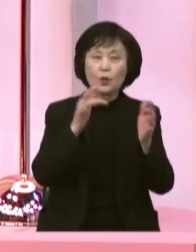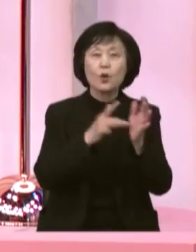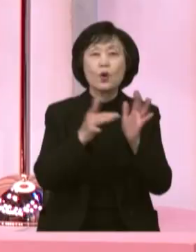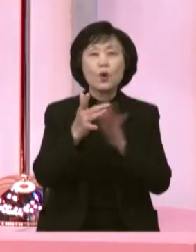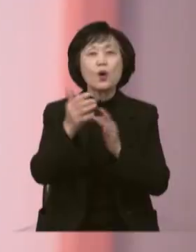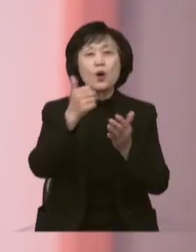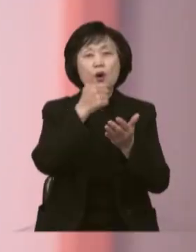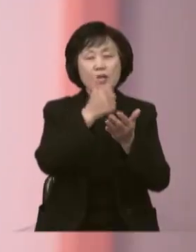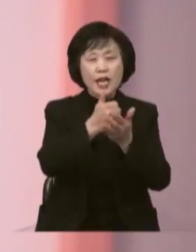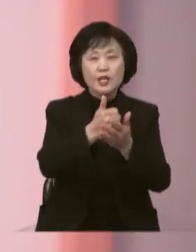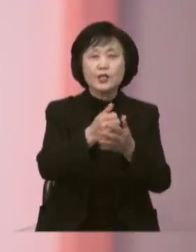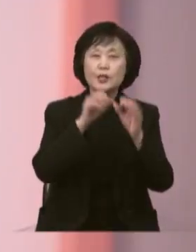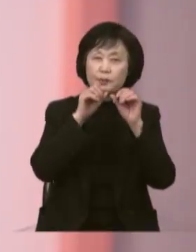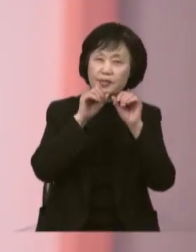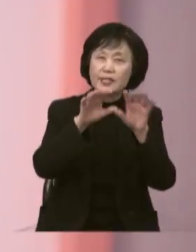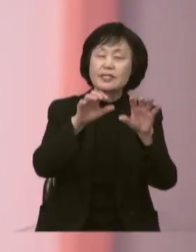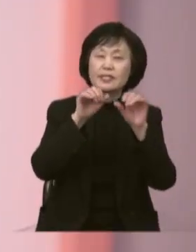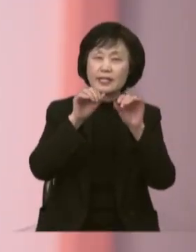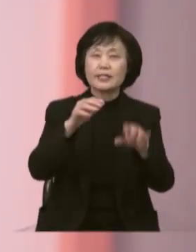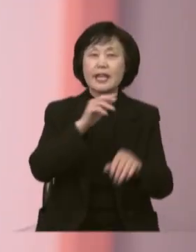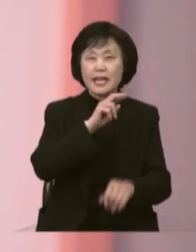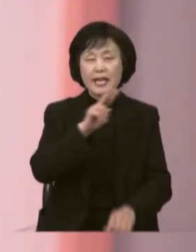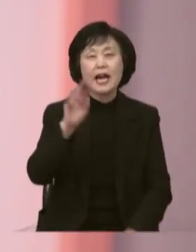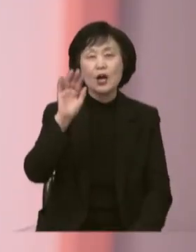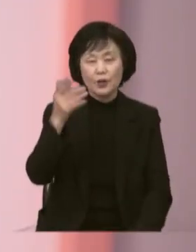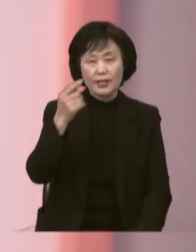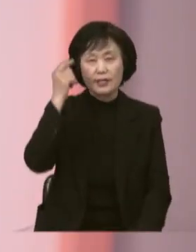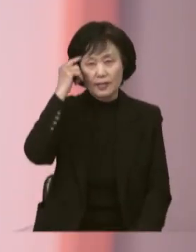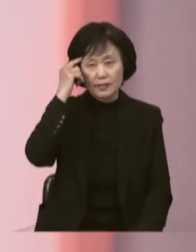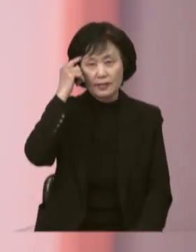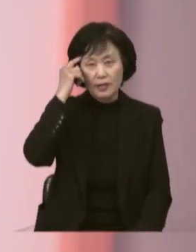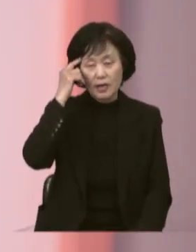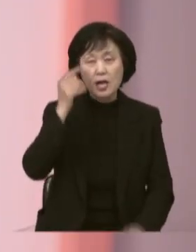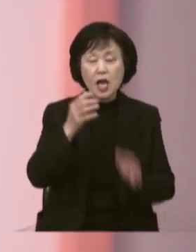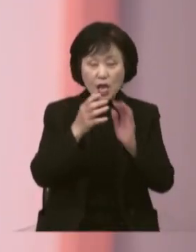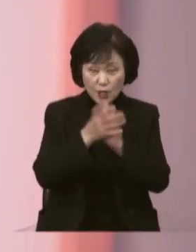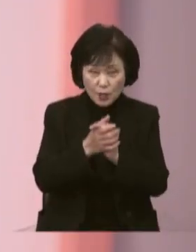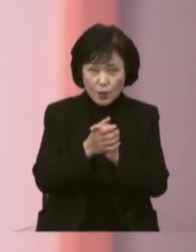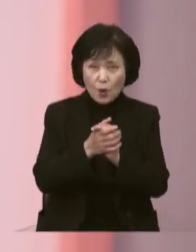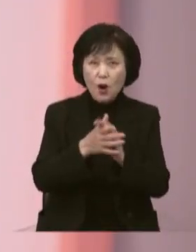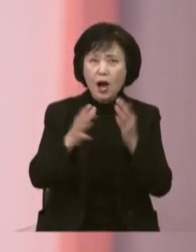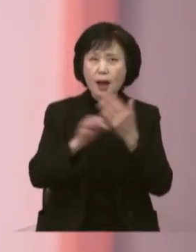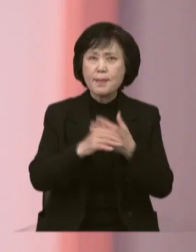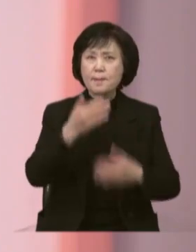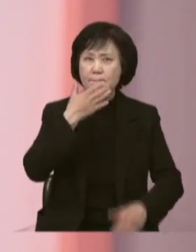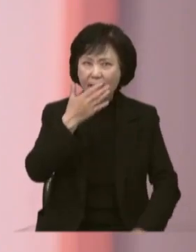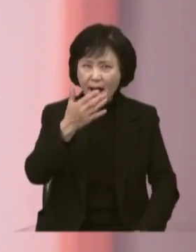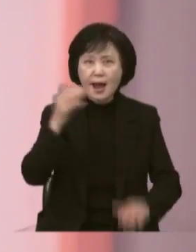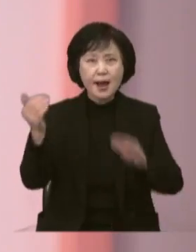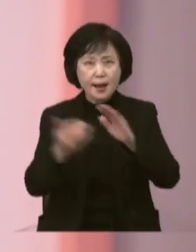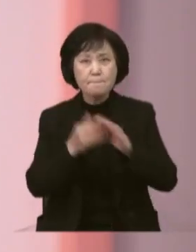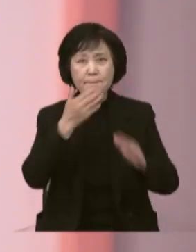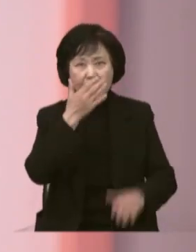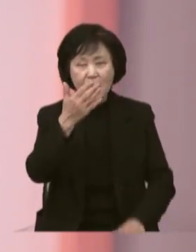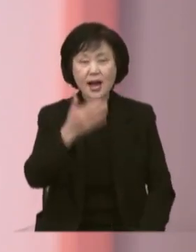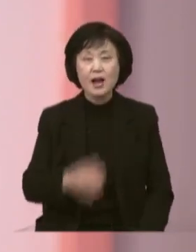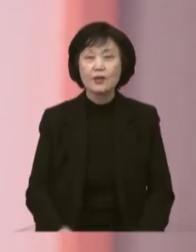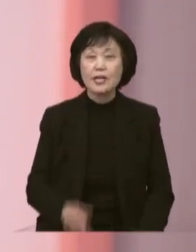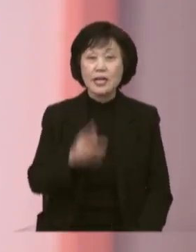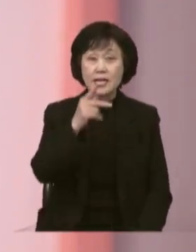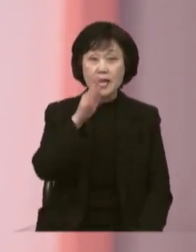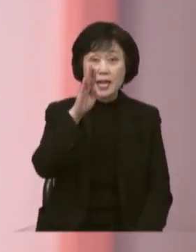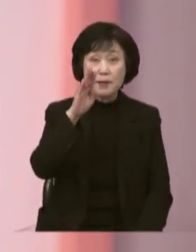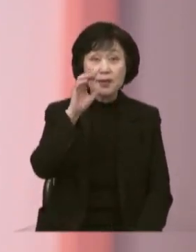사람이 없었어요. 그때부터 제가 기도했어요. 하나님, 여기에 오는, 여기에 출입하는, 또 시험을 쳐서